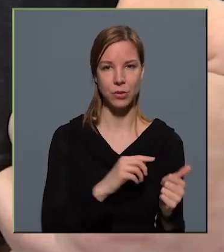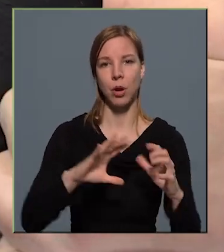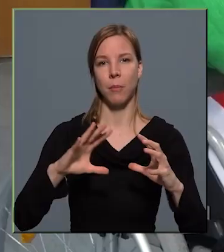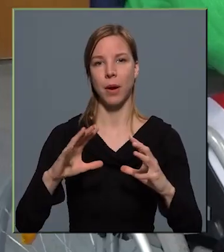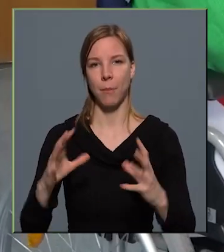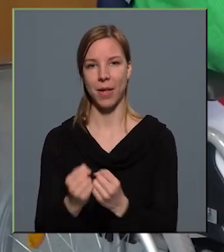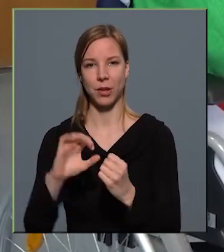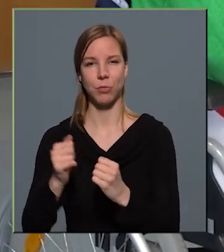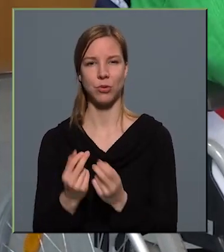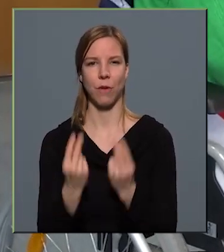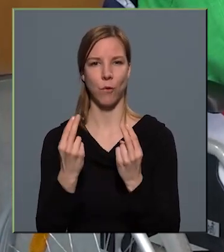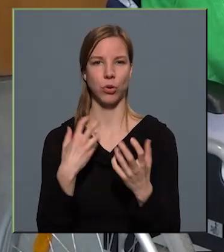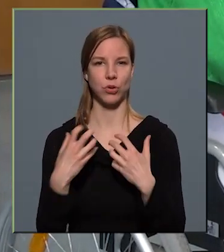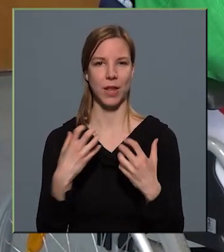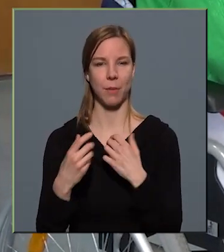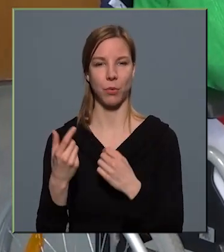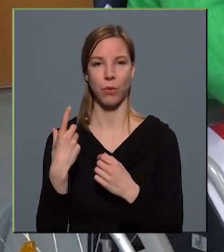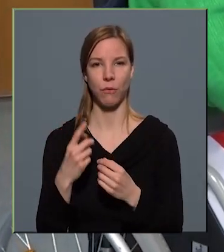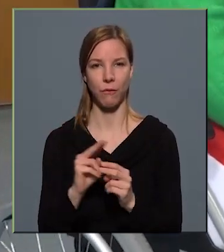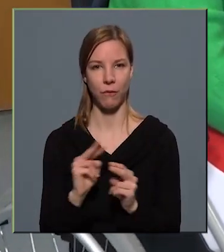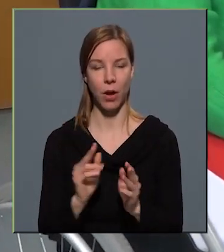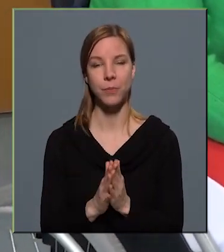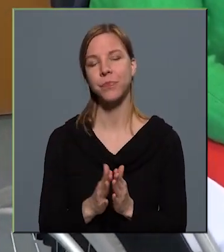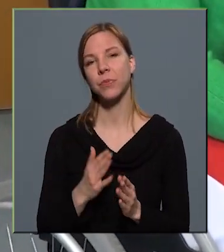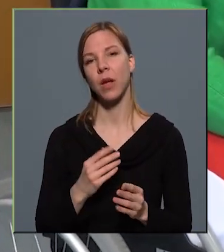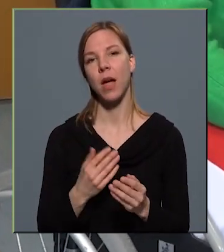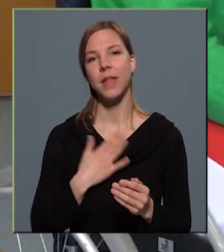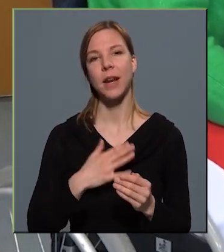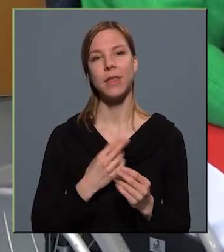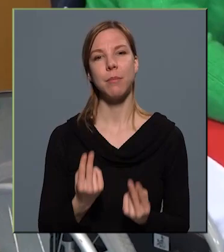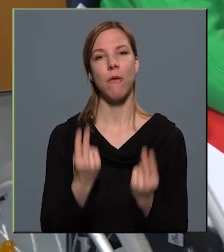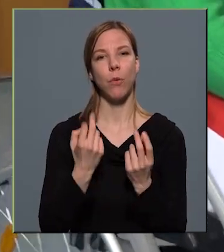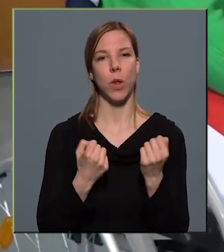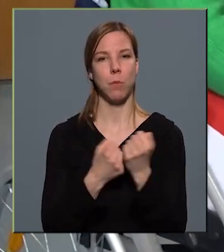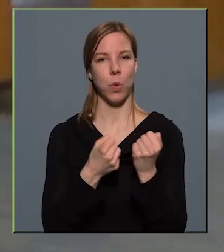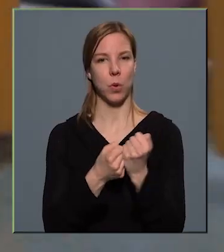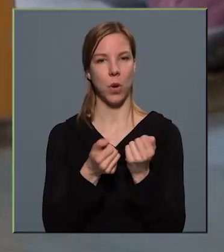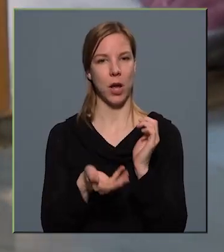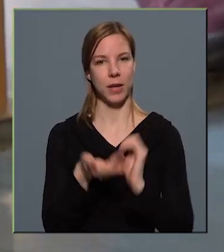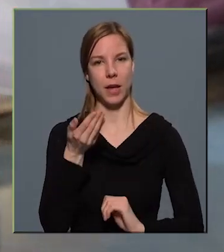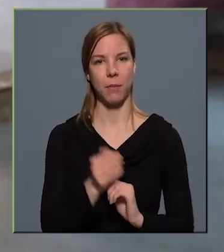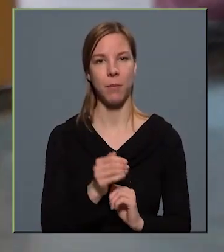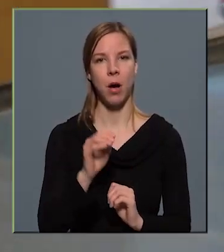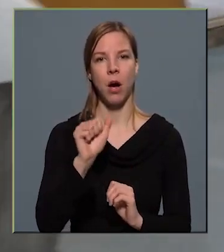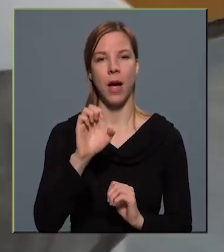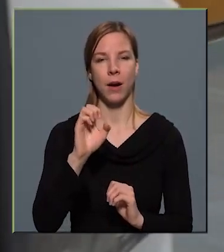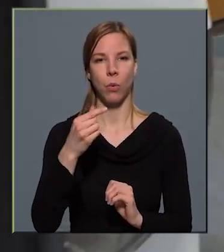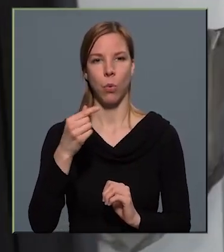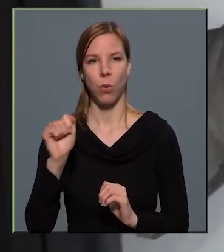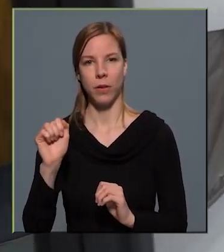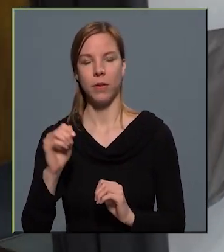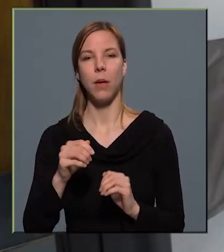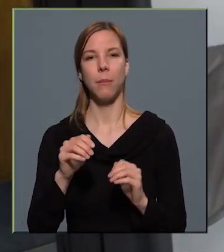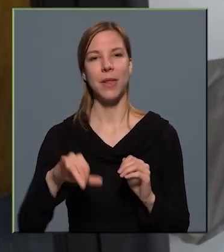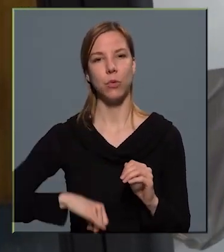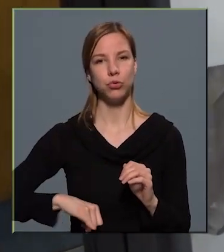indikáció. Nagyon sok mindenki, szeretnénk a fő szponzorainkat kiemelni. Az Egon általános magyar